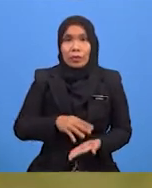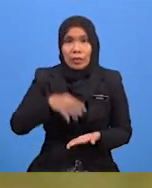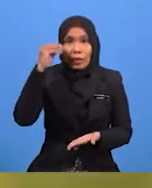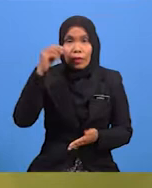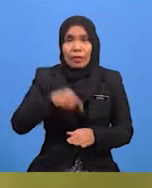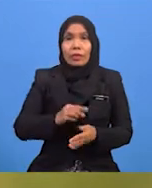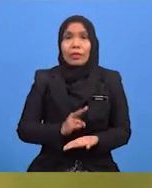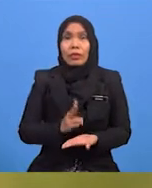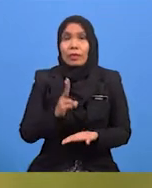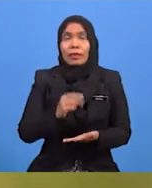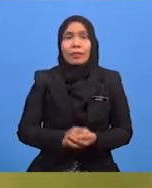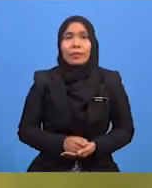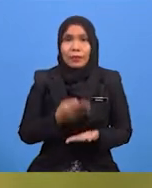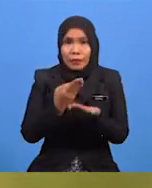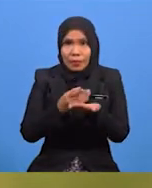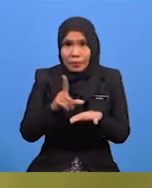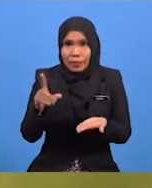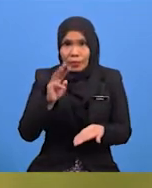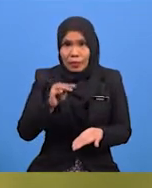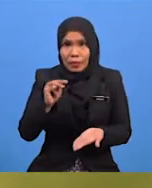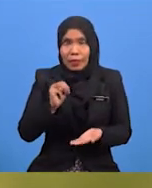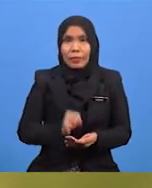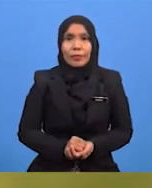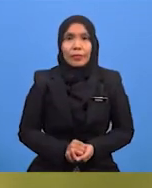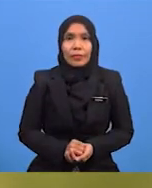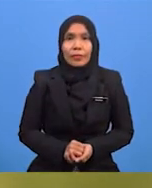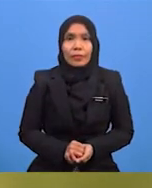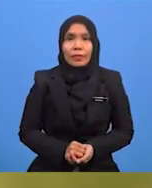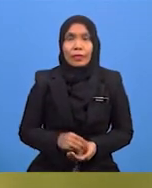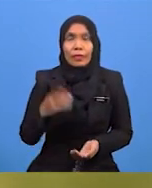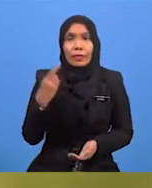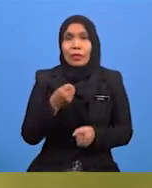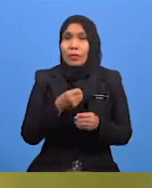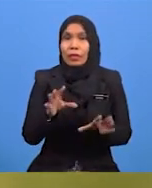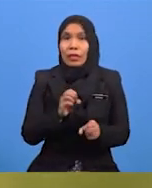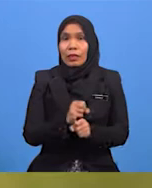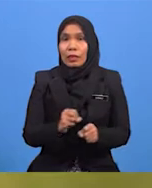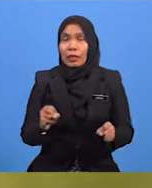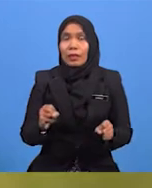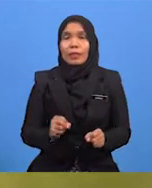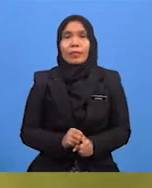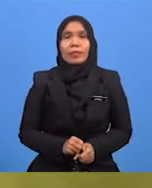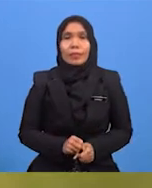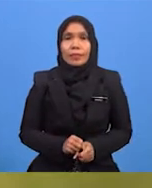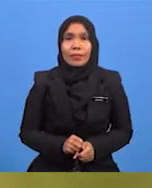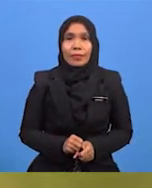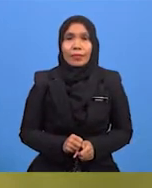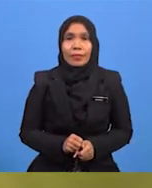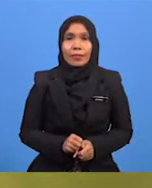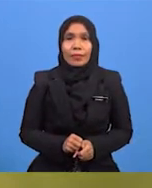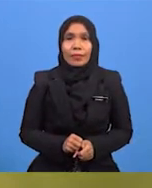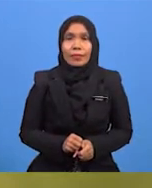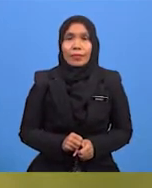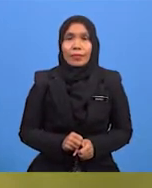kampus. Baiklah murid-murid, kita telah pun selesai mengkaji kesemua aspek